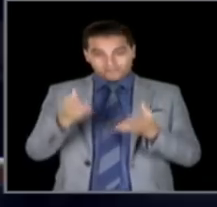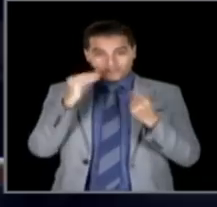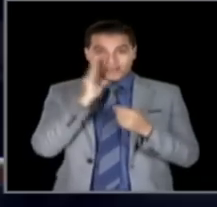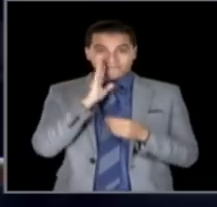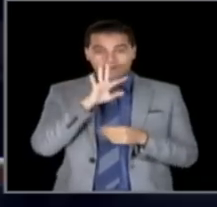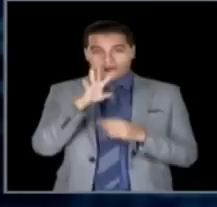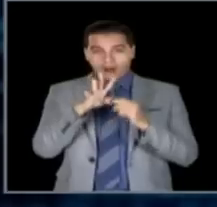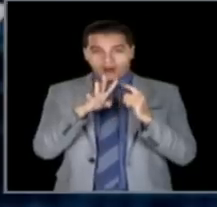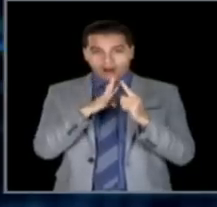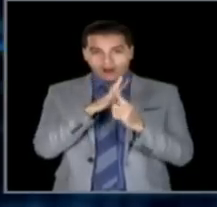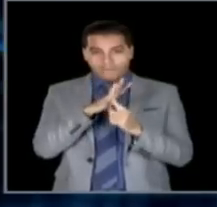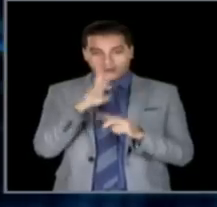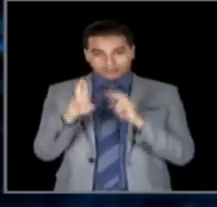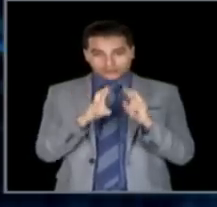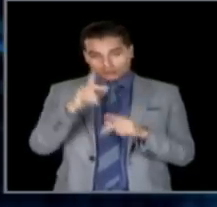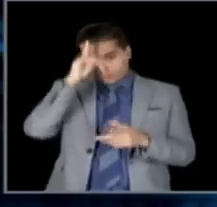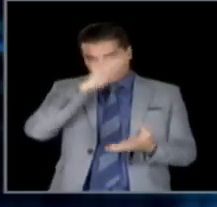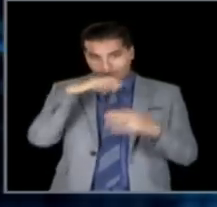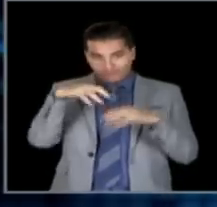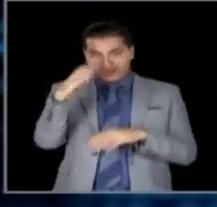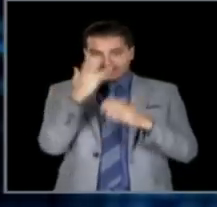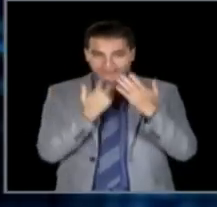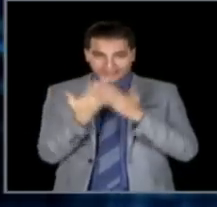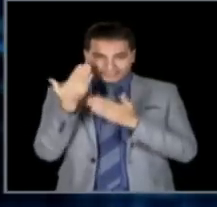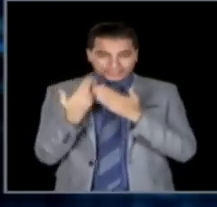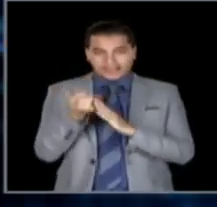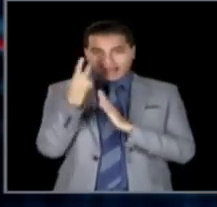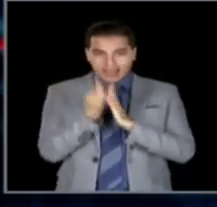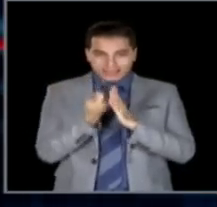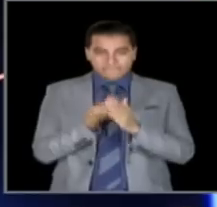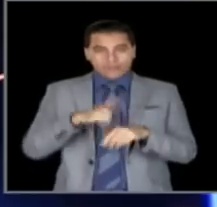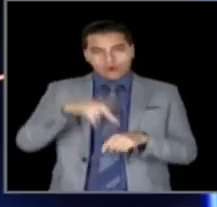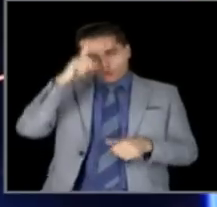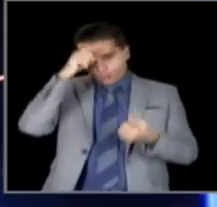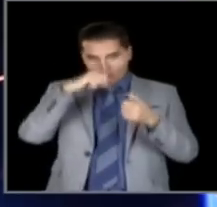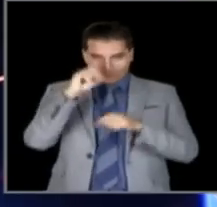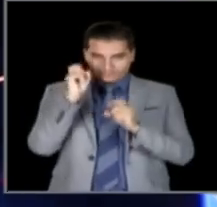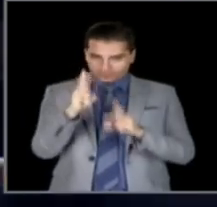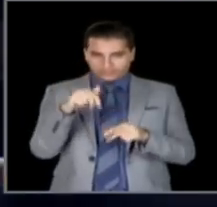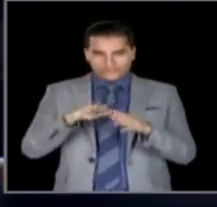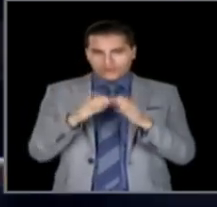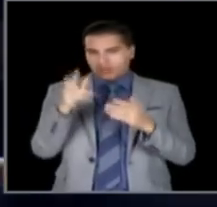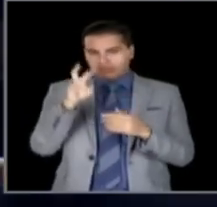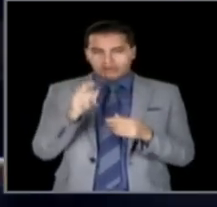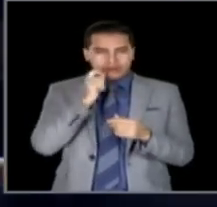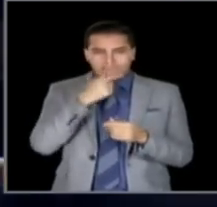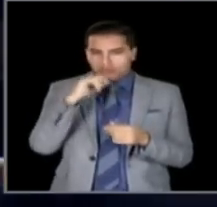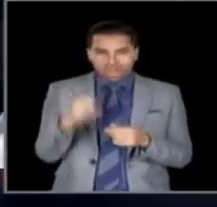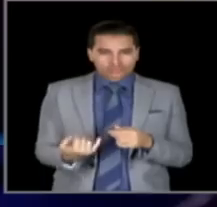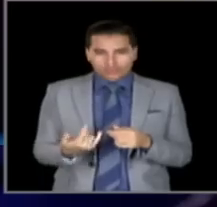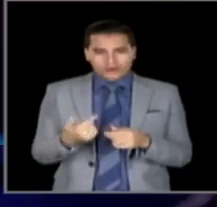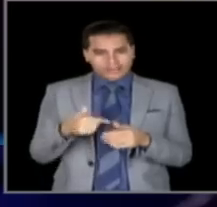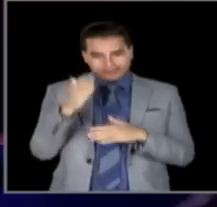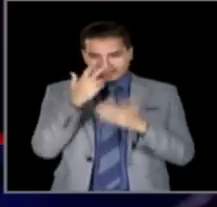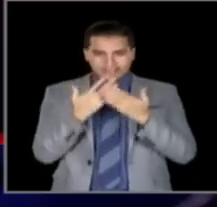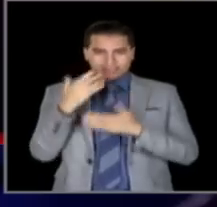فقرة العلم 4 أجزاء: جغرافيا، تاريخ، أدب، وعلوم. النيل إمتى شكر؟